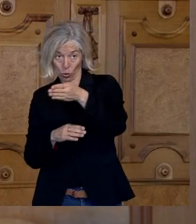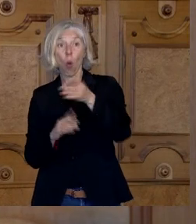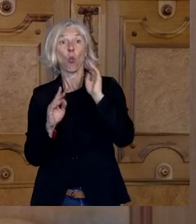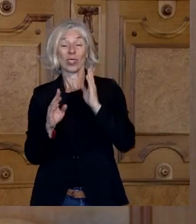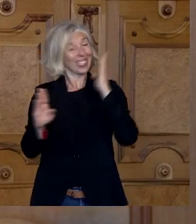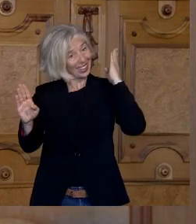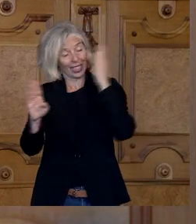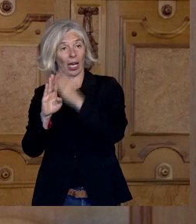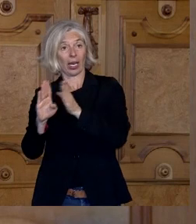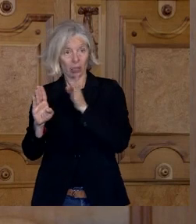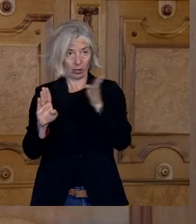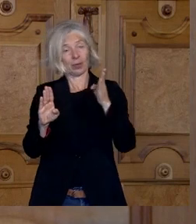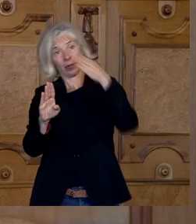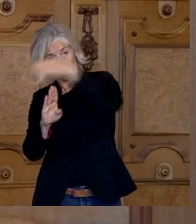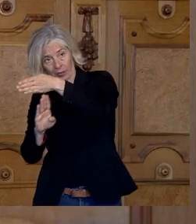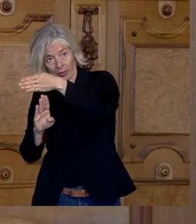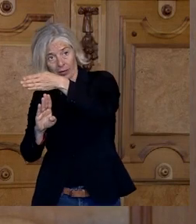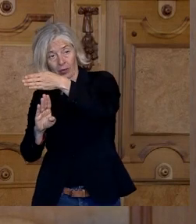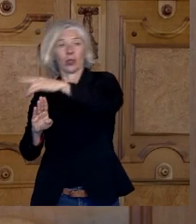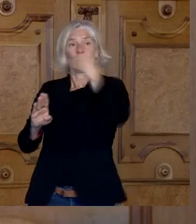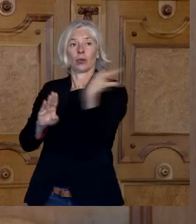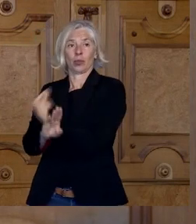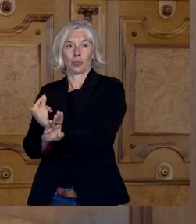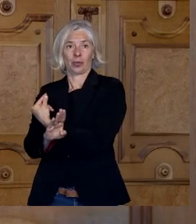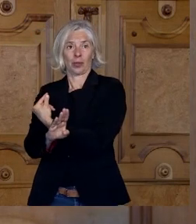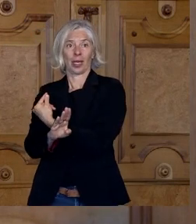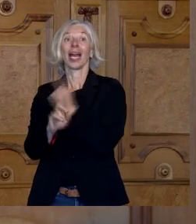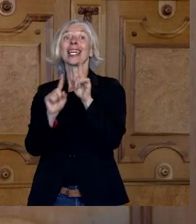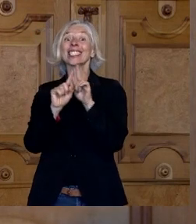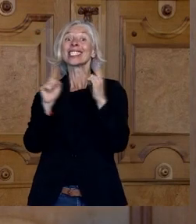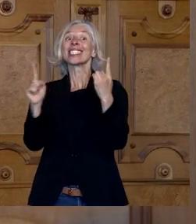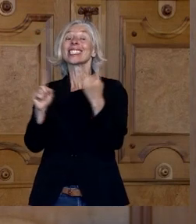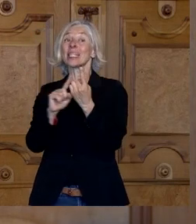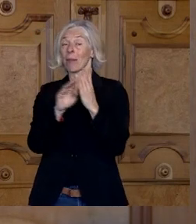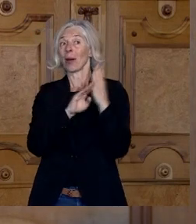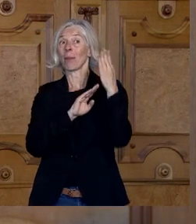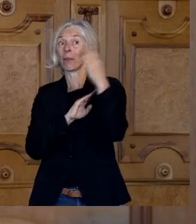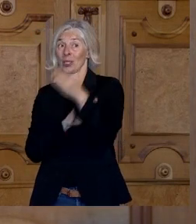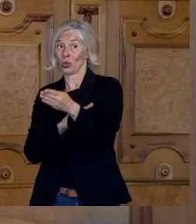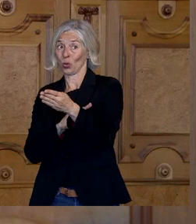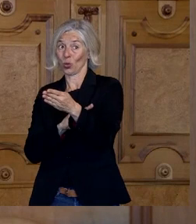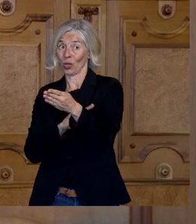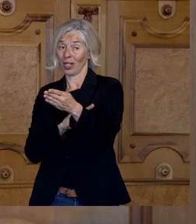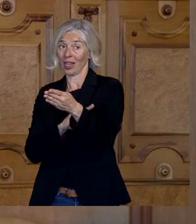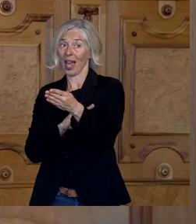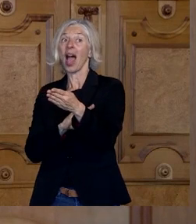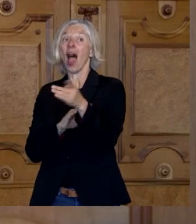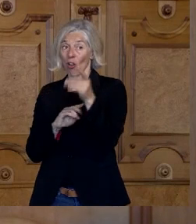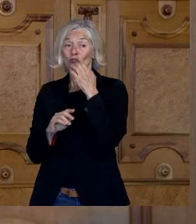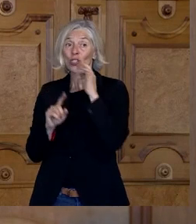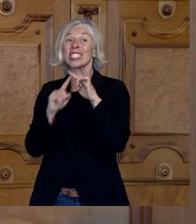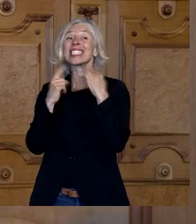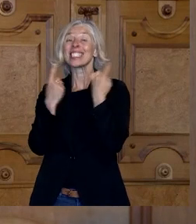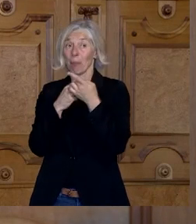eingeschlagen werden. Zimmerbesuche sind nur dann möglich, wenn wir dafür Sorge tragen und dann nochmal